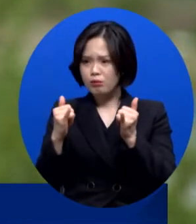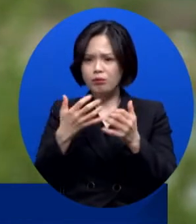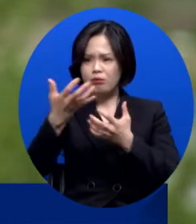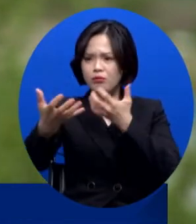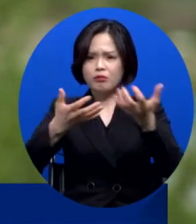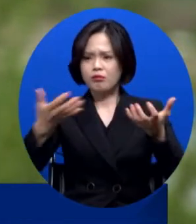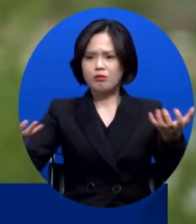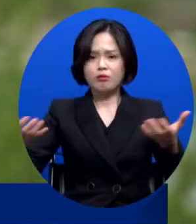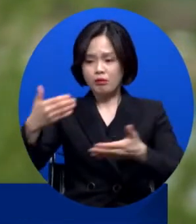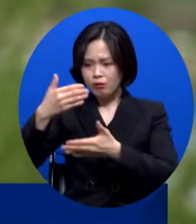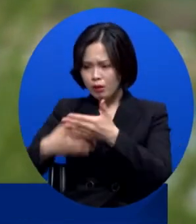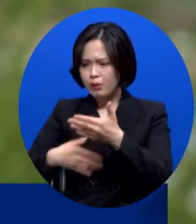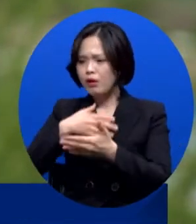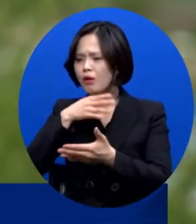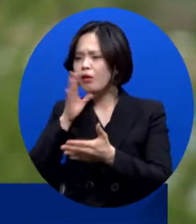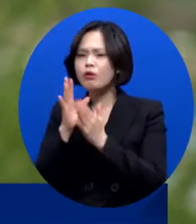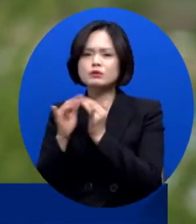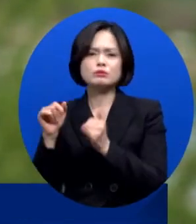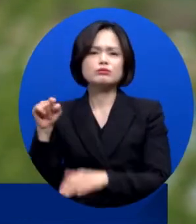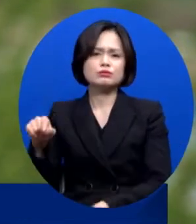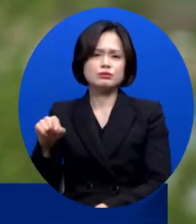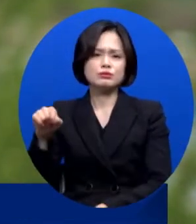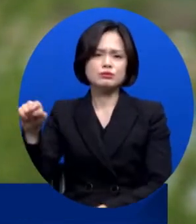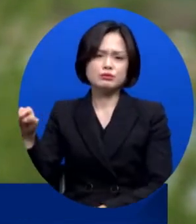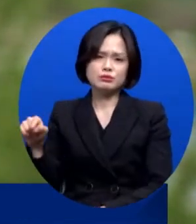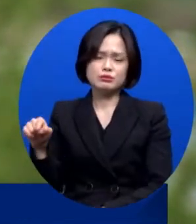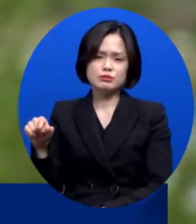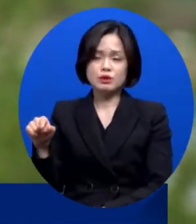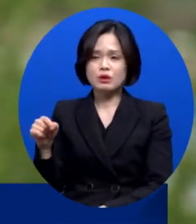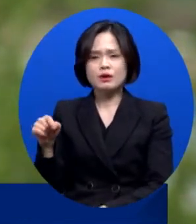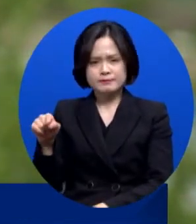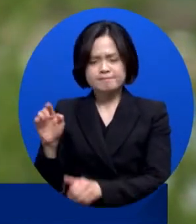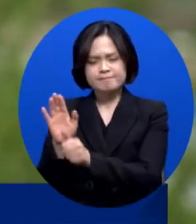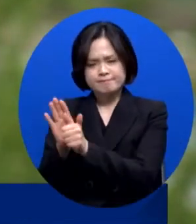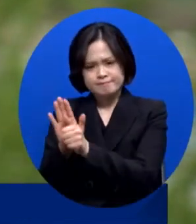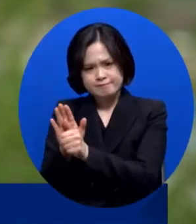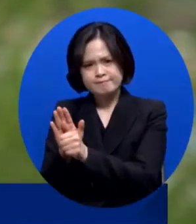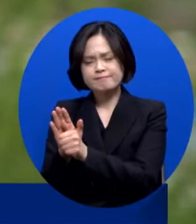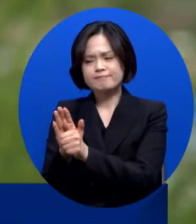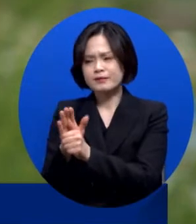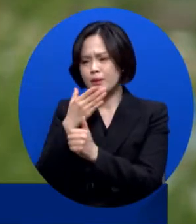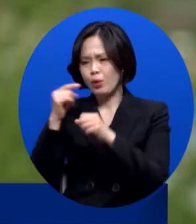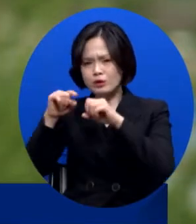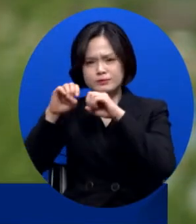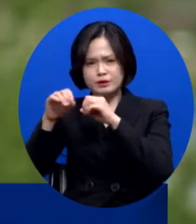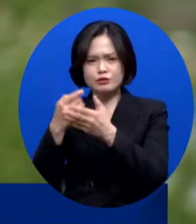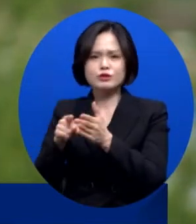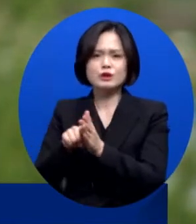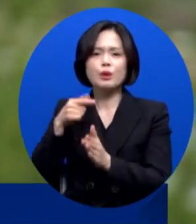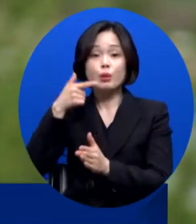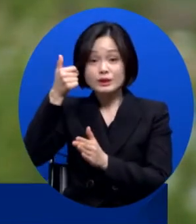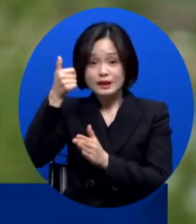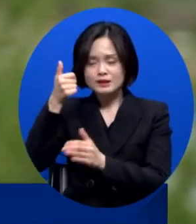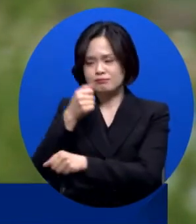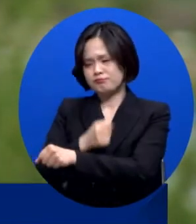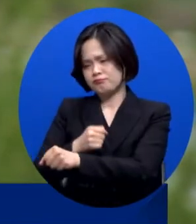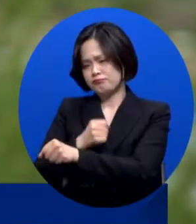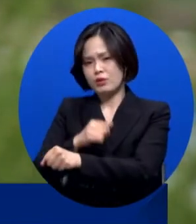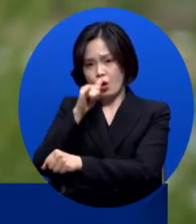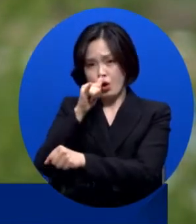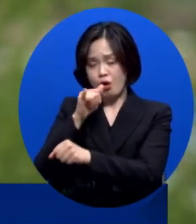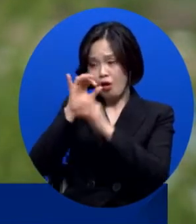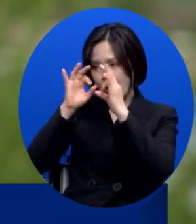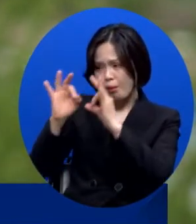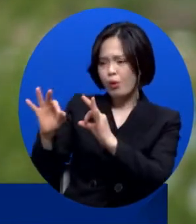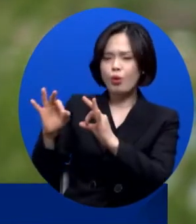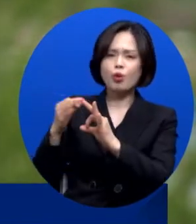남는 사람도 있거든요 그 남는 사람들을 위해서 목회자들이 사역을 하고 있으니까 어려운 일들을 감당하는 그 목사님들을 어떻게